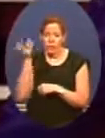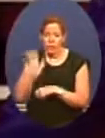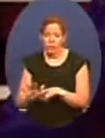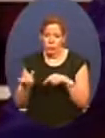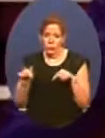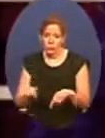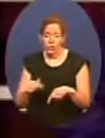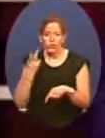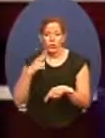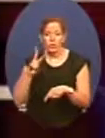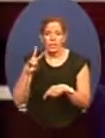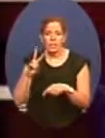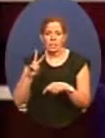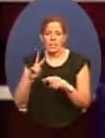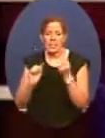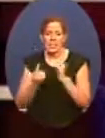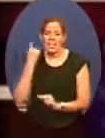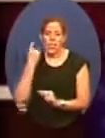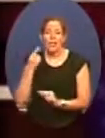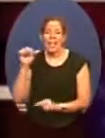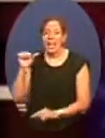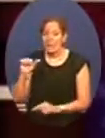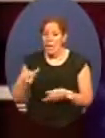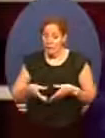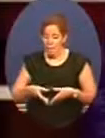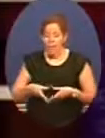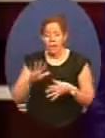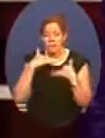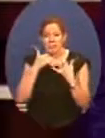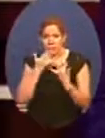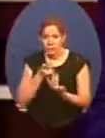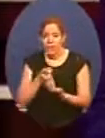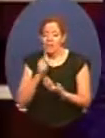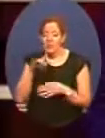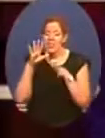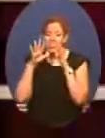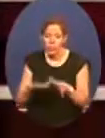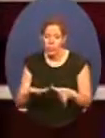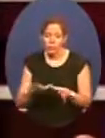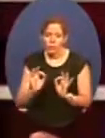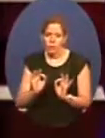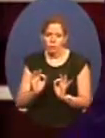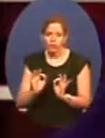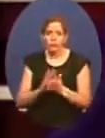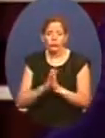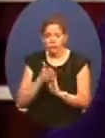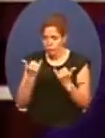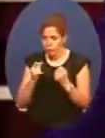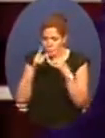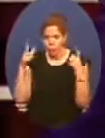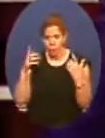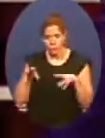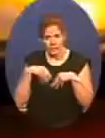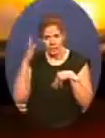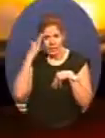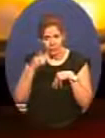אנחנו שומעים יותר ויותר תקריות. אנגלה מרקל מזכירה את זה, מדברת, זאת אנטישמיות מוסלמית. זהו, התעוררו, הכירו בזה? אז